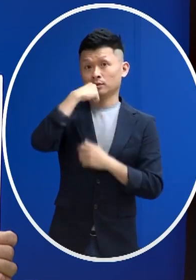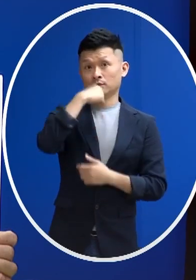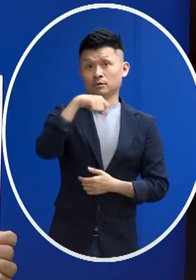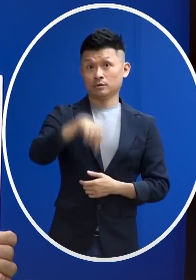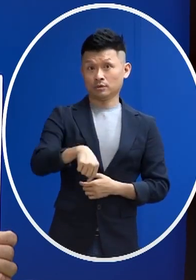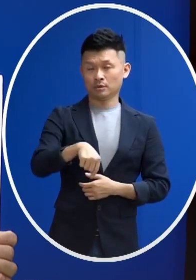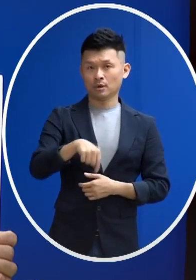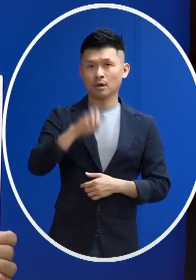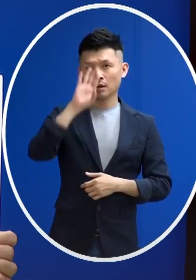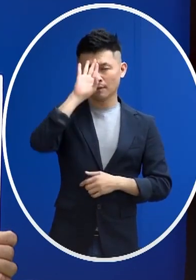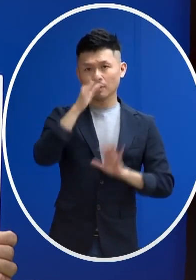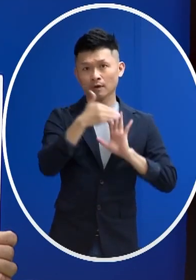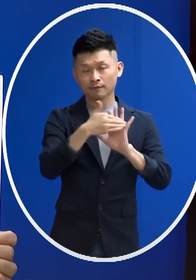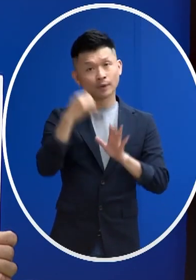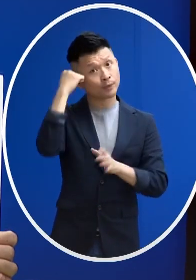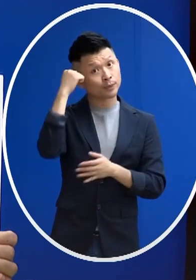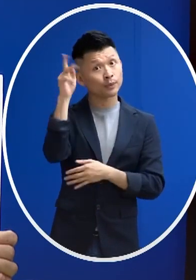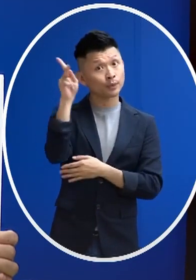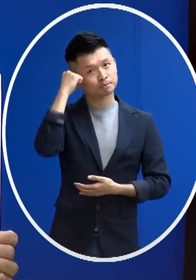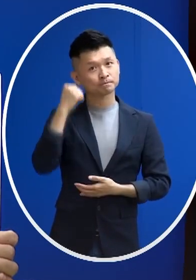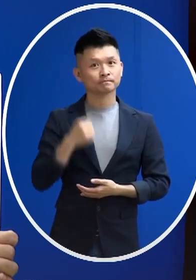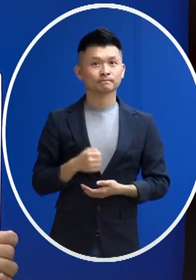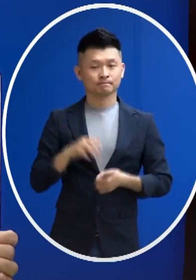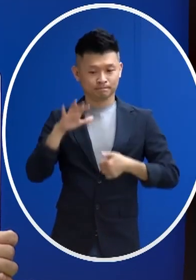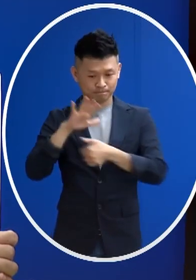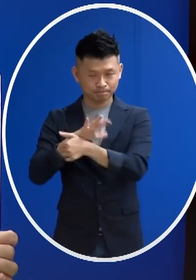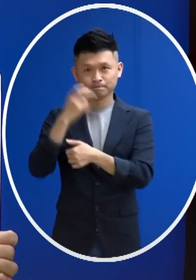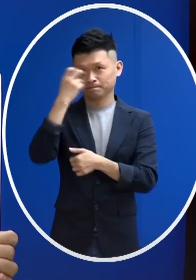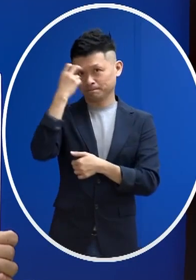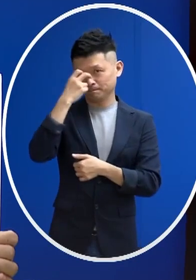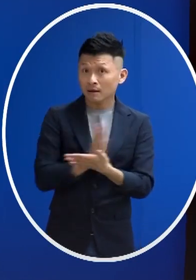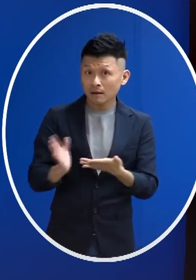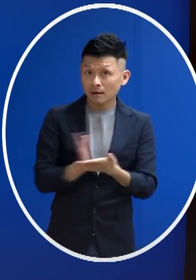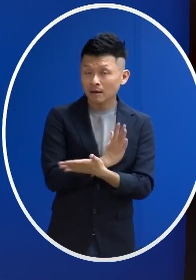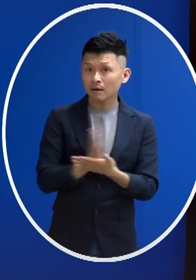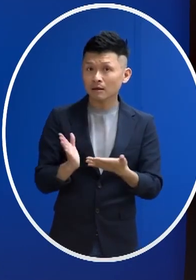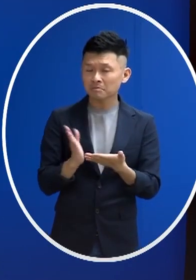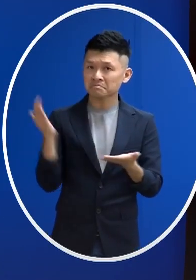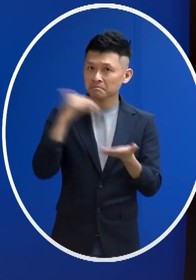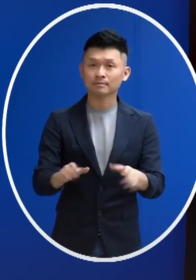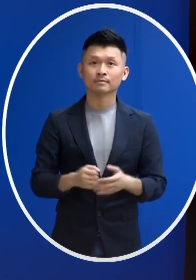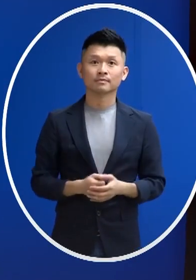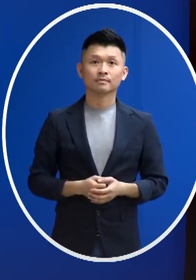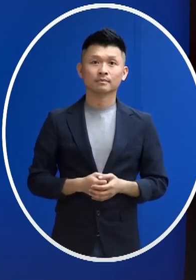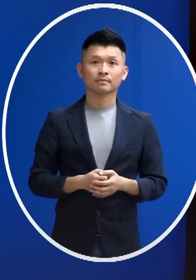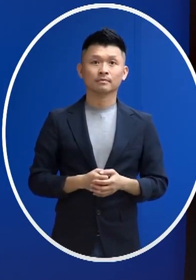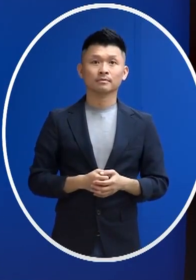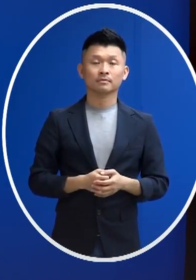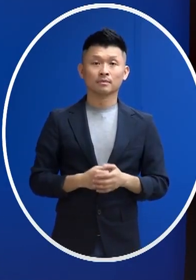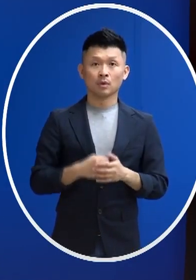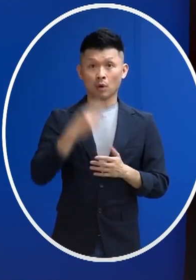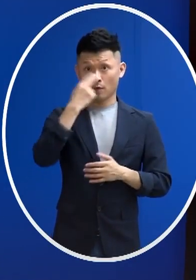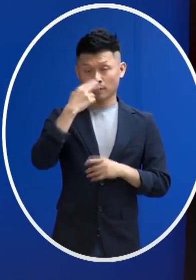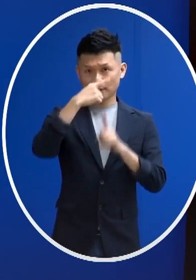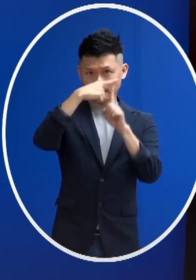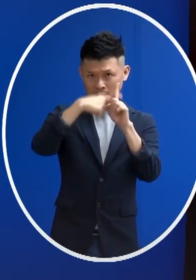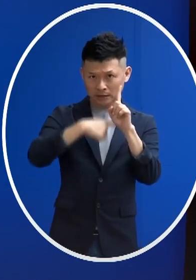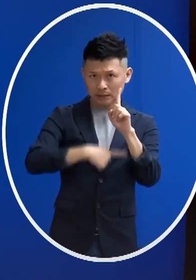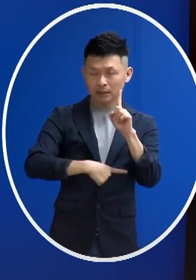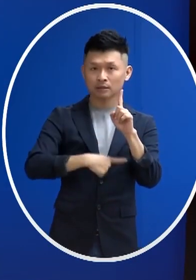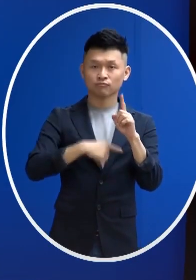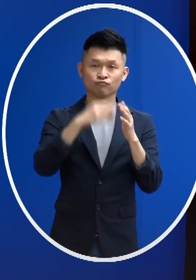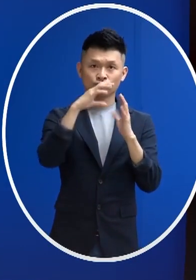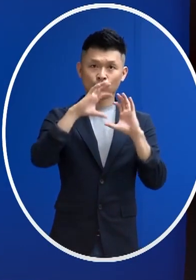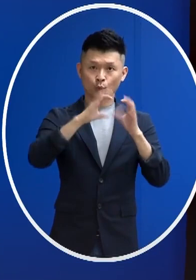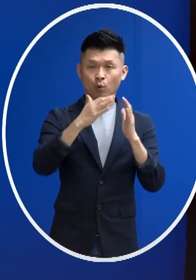是以防疫旅馆来作为最优先的检疫的一个处理，目前我们是以11个低风险的国家地区为优